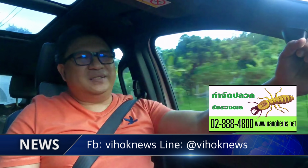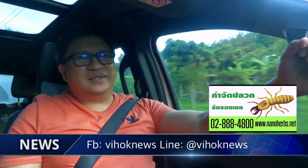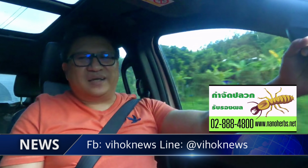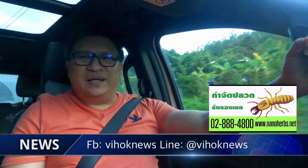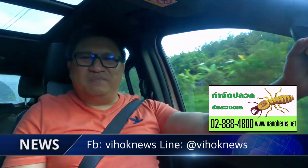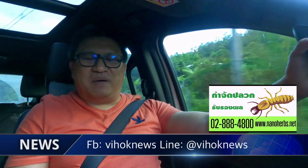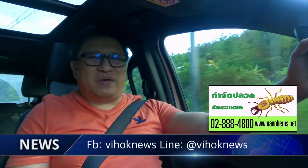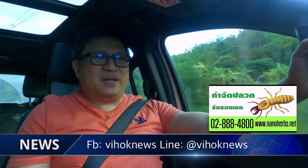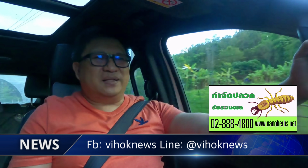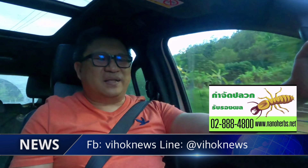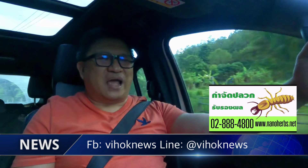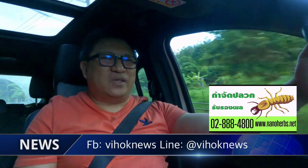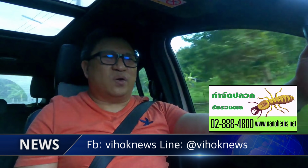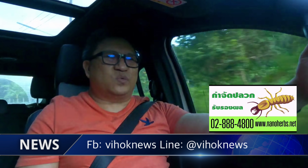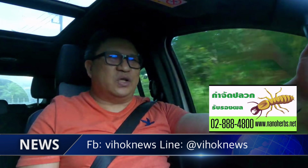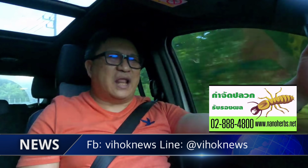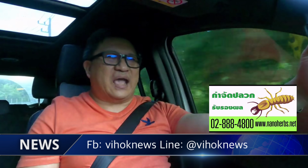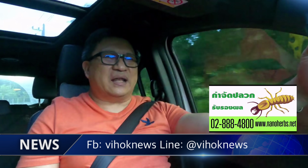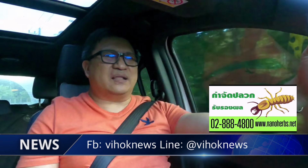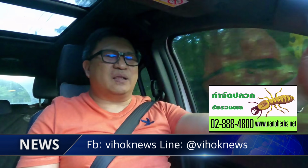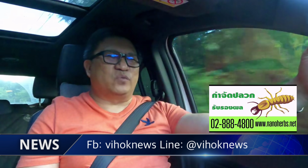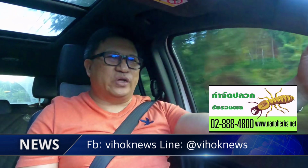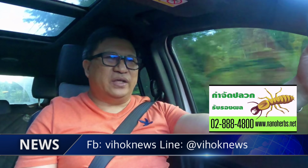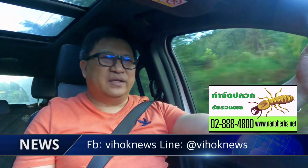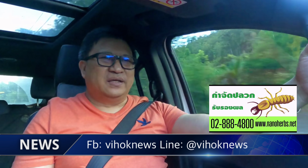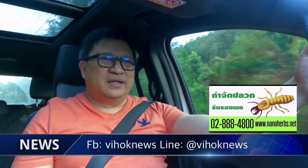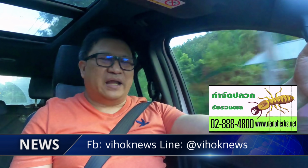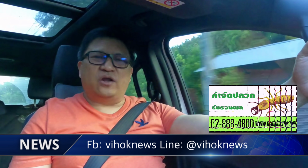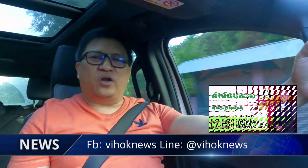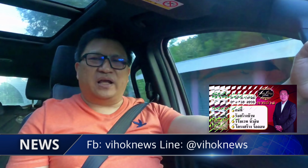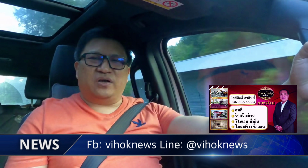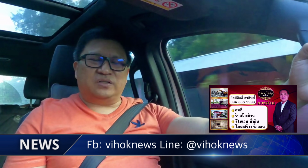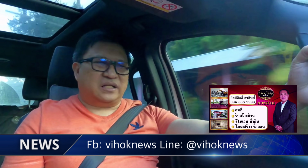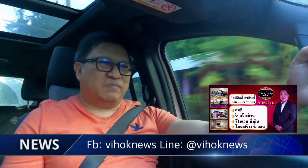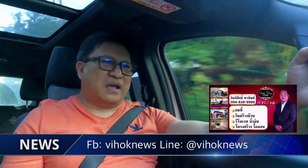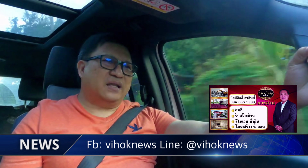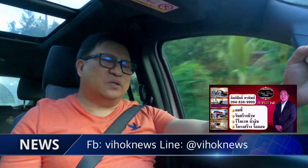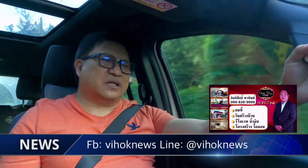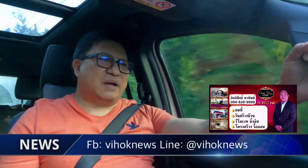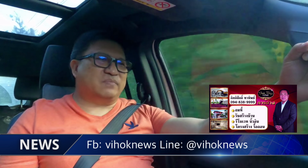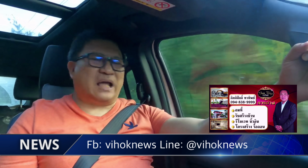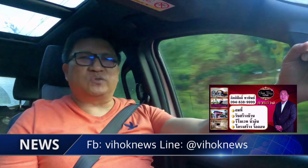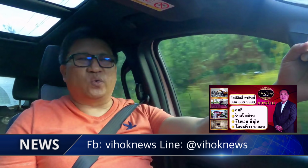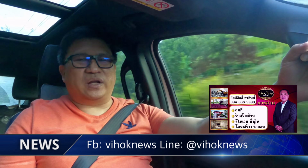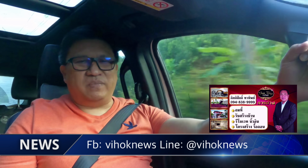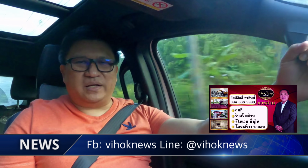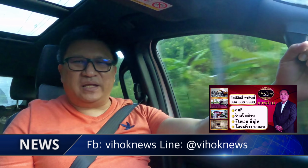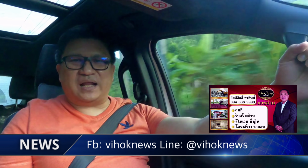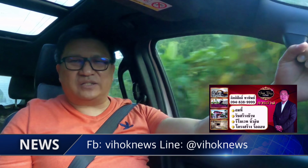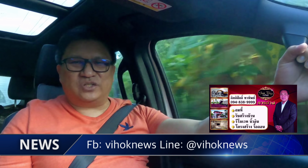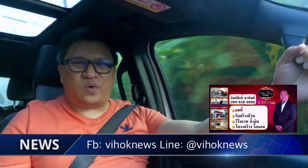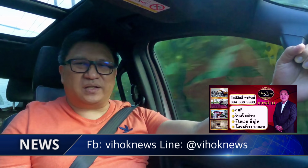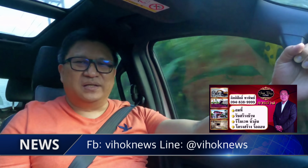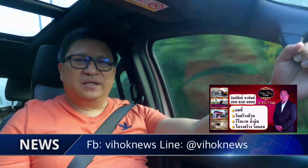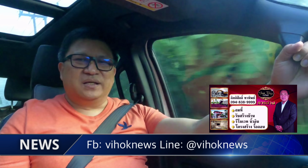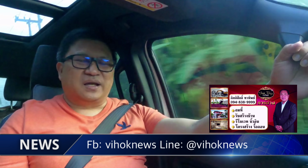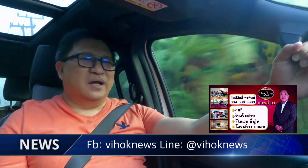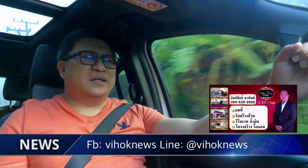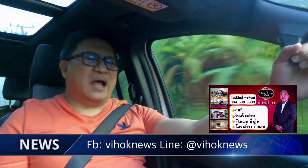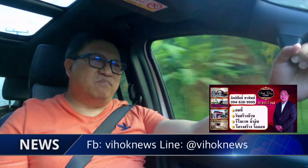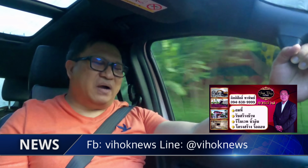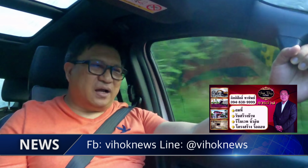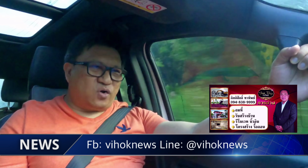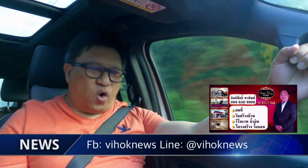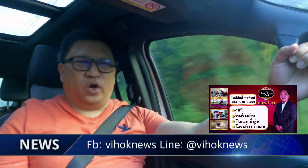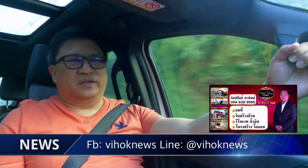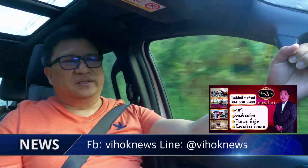ของทักษิณขึ้นมาเป็นนายกรัฐมนตรีและคณะรัฐมนตรีแน่นอนนะก็จะทำการนิรโทษกรรมตามสูตรเหมือนยิ่งลักษณ์ชินวัตรเ